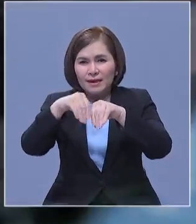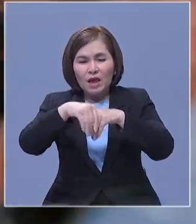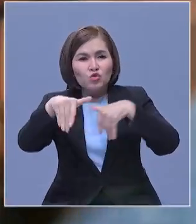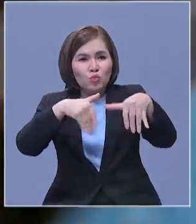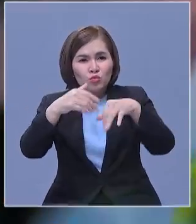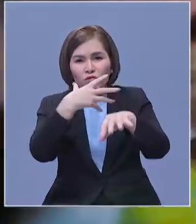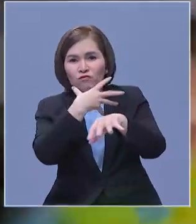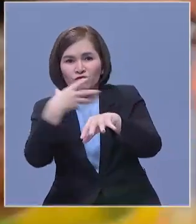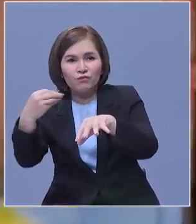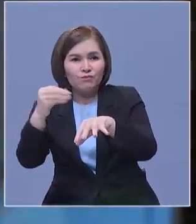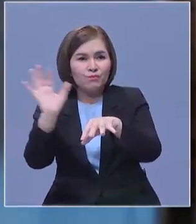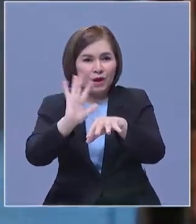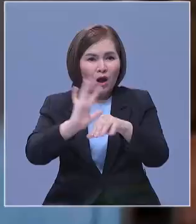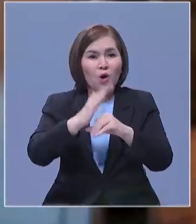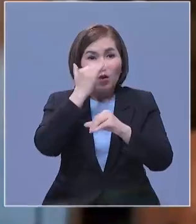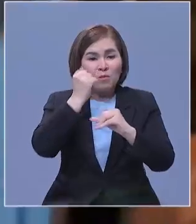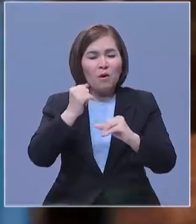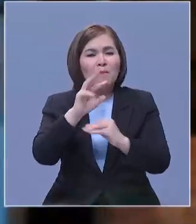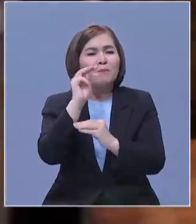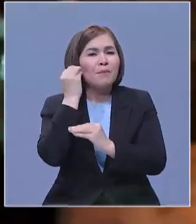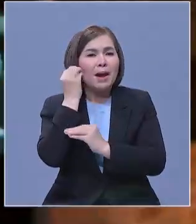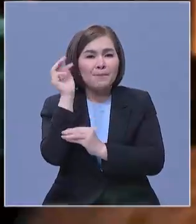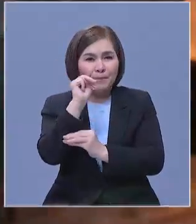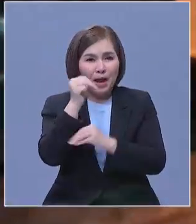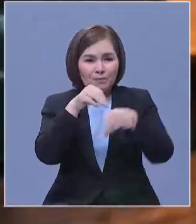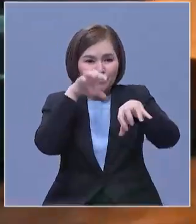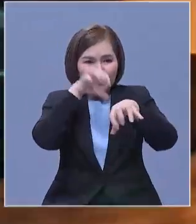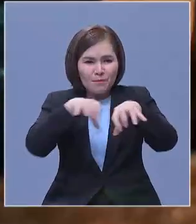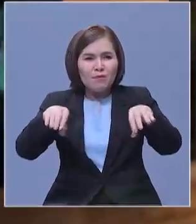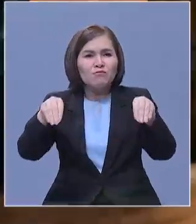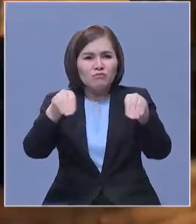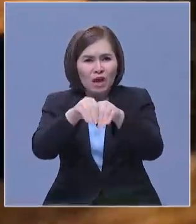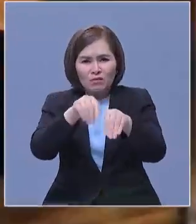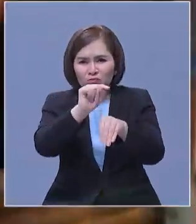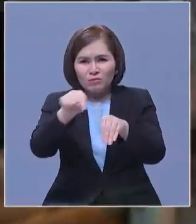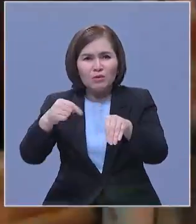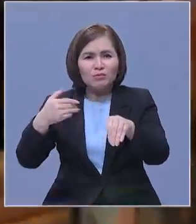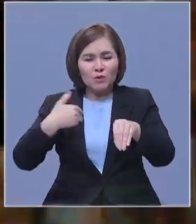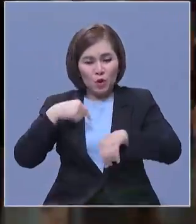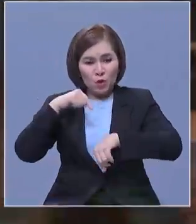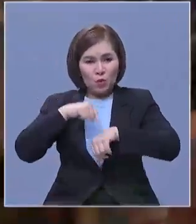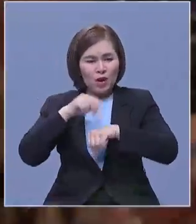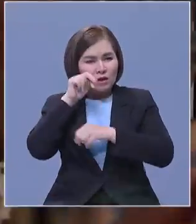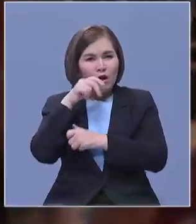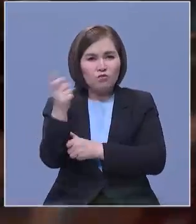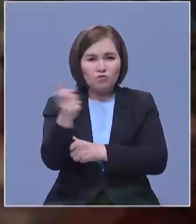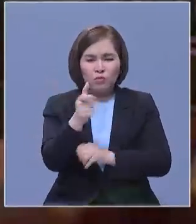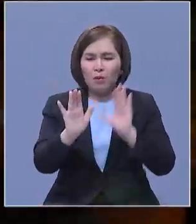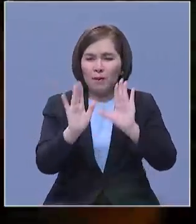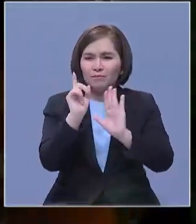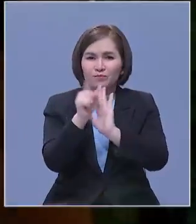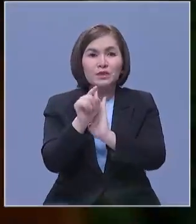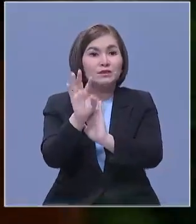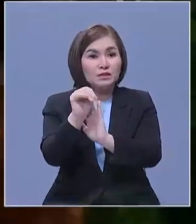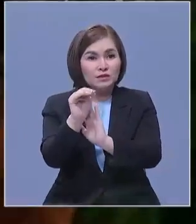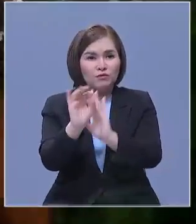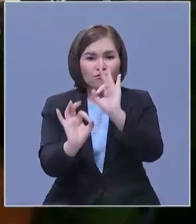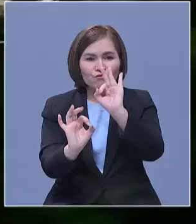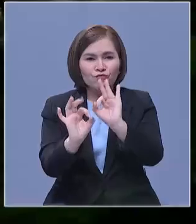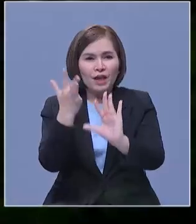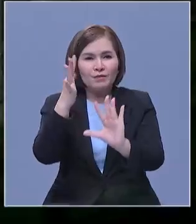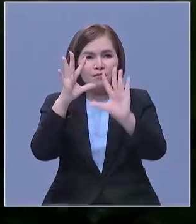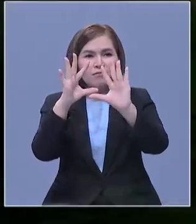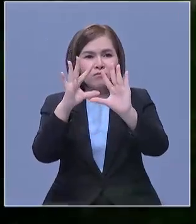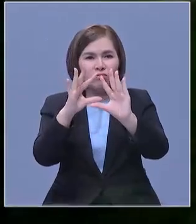เนื่องจากบริเวณที่เกิดไฟไหม้เนี่ยมีบ้านไม้อยู่ติดกันหลายหลังเจ้าหน้าที่ต้องใช้เวลาประมาณสัก40นาทีจึงควบคุมเพลิงไว้